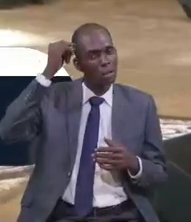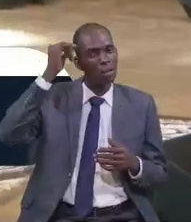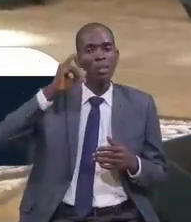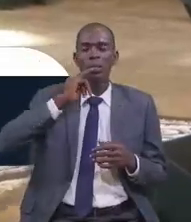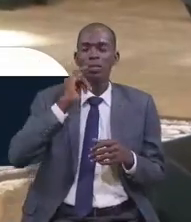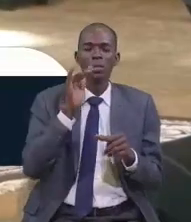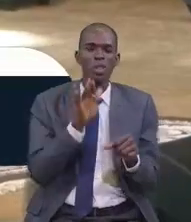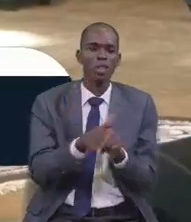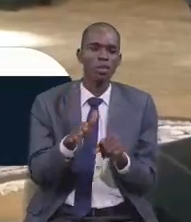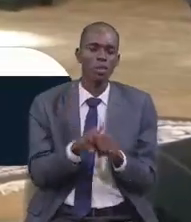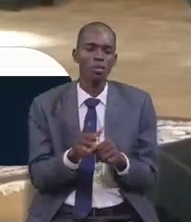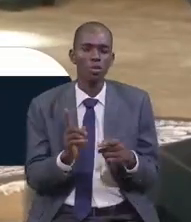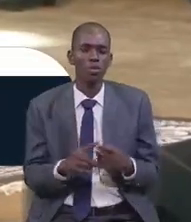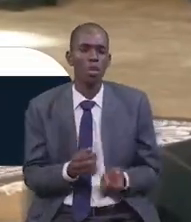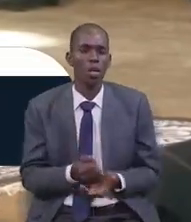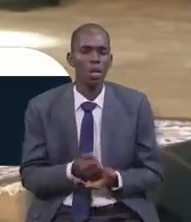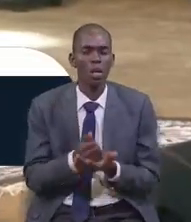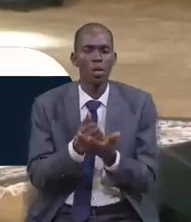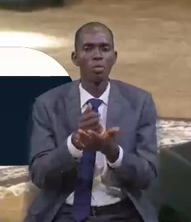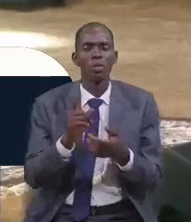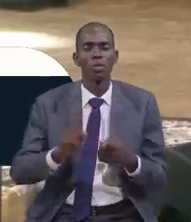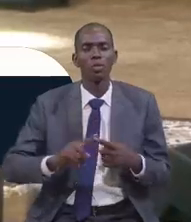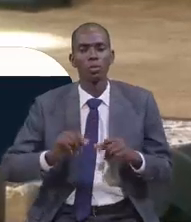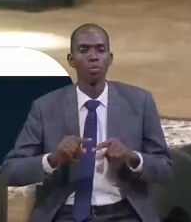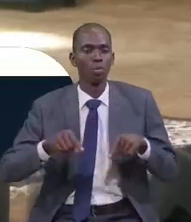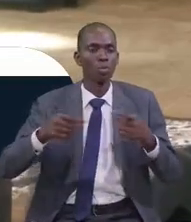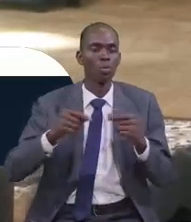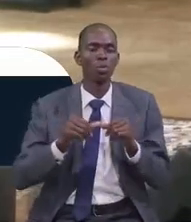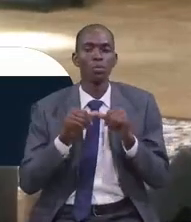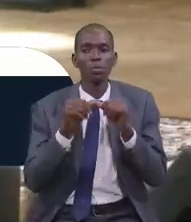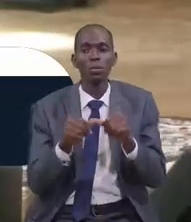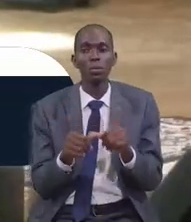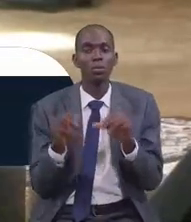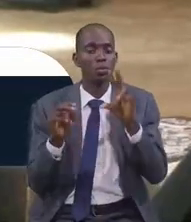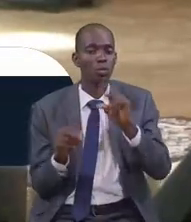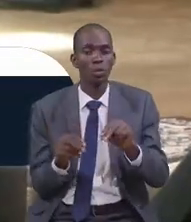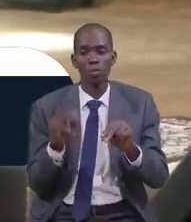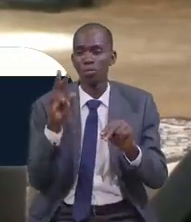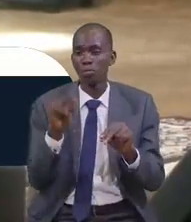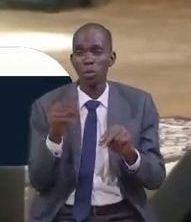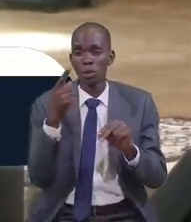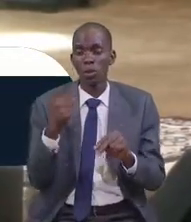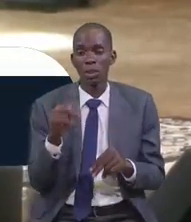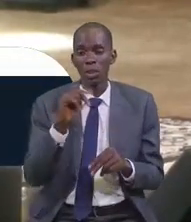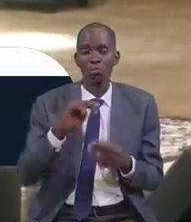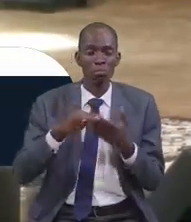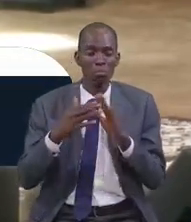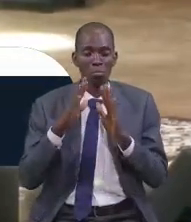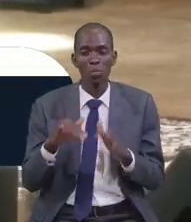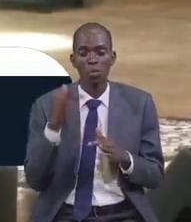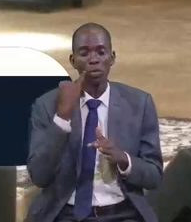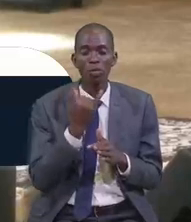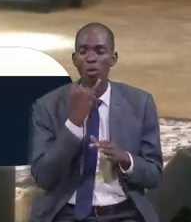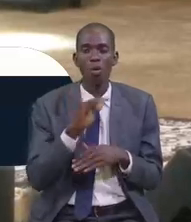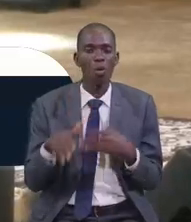les cheveux que j'ai sur la tête suffisent. Les Naziréens et les Israélites.